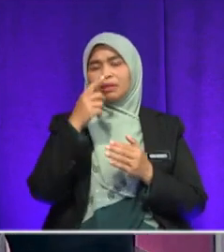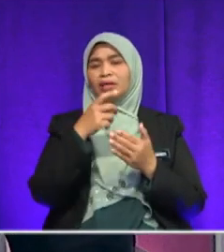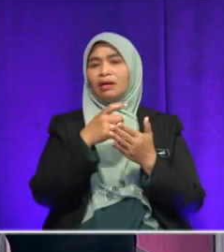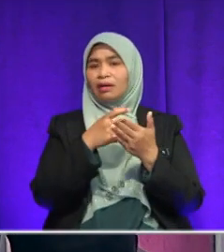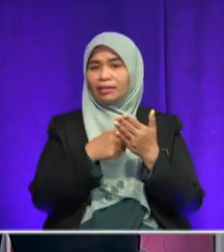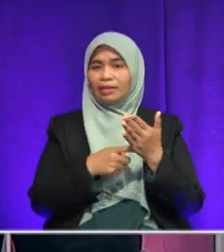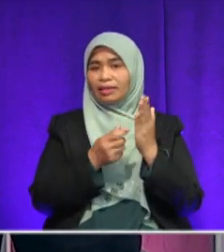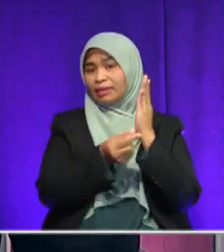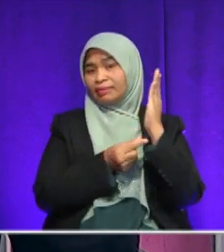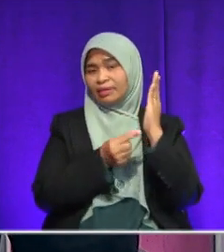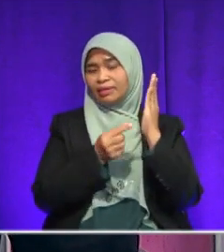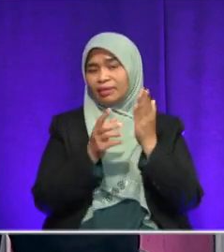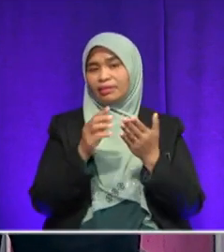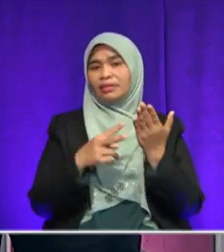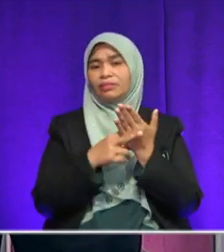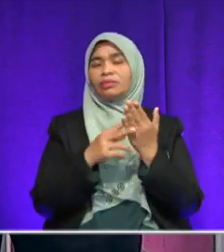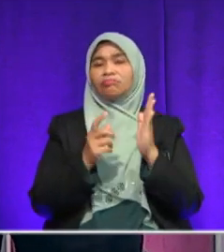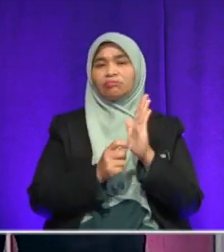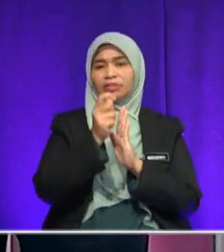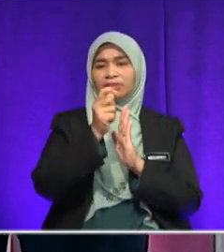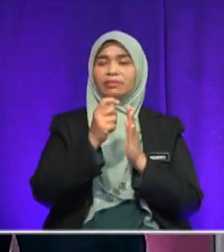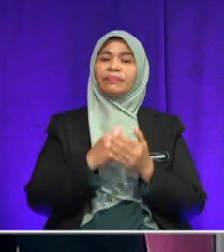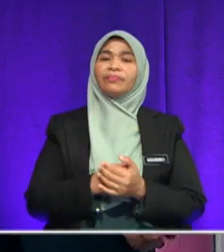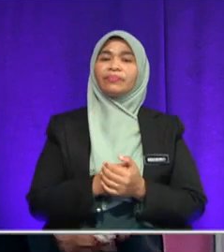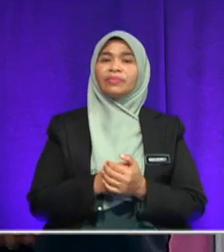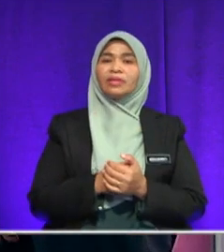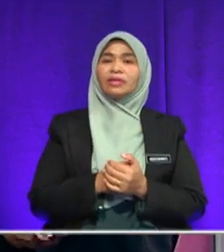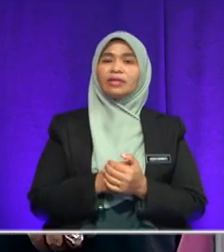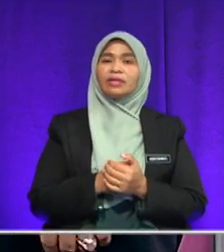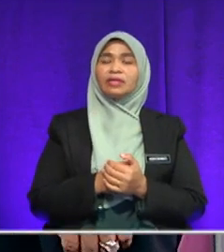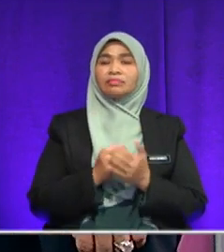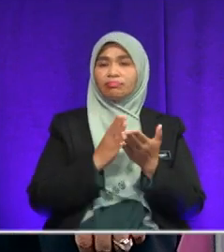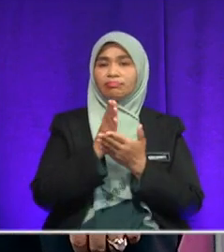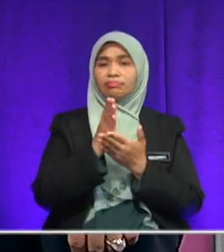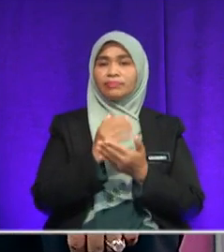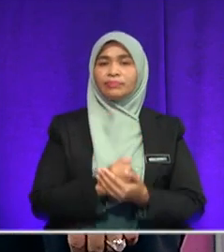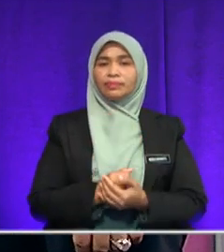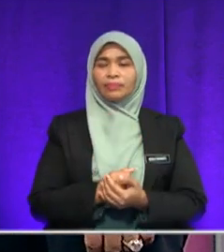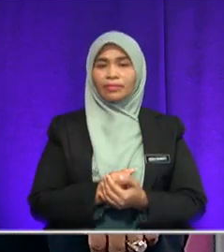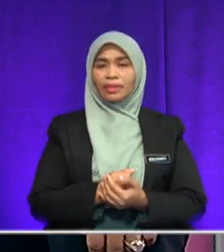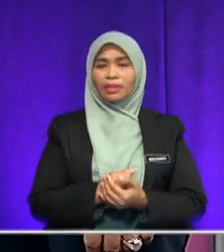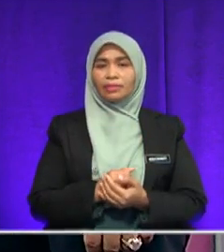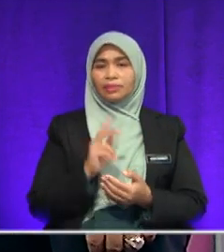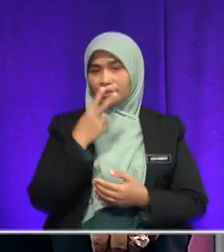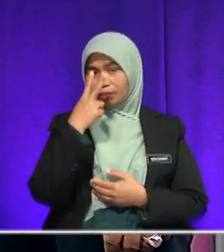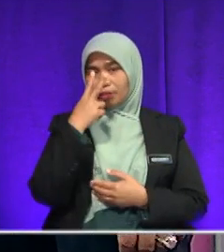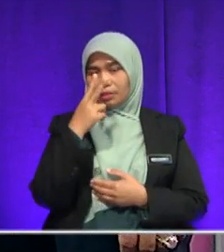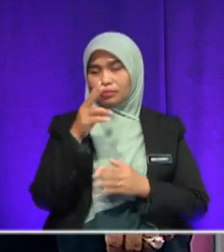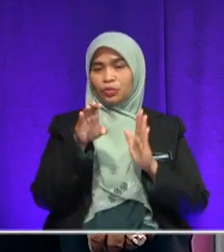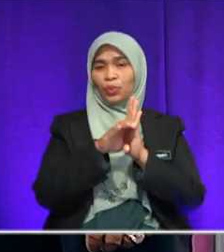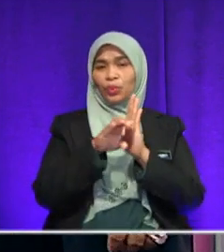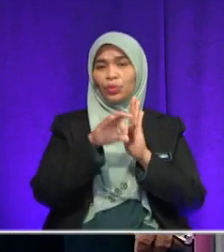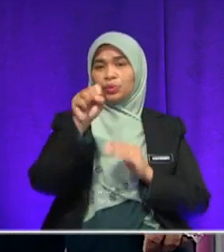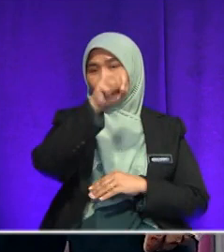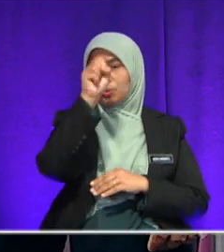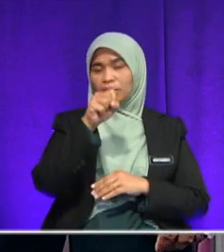firma akan beralih kepada getah asli. Okey, seterusnya. Kita lihat contoh soalan yang kedua